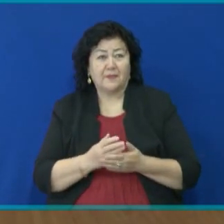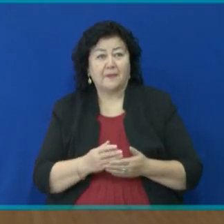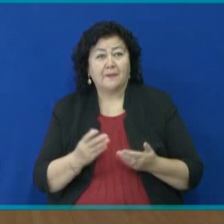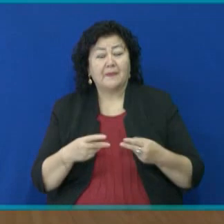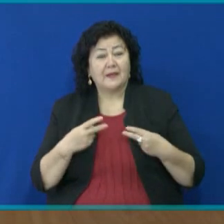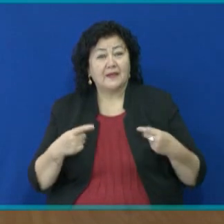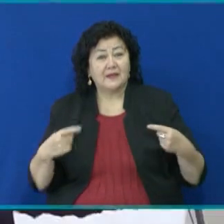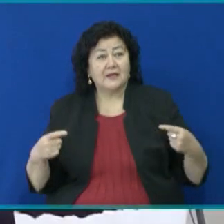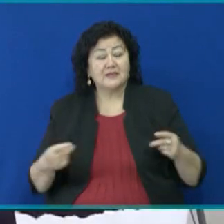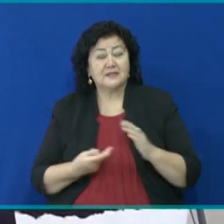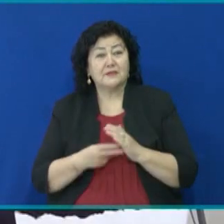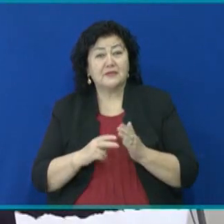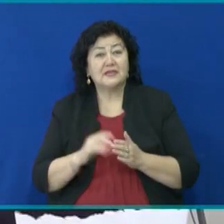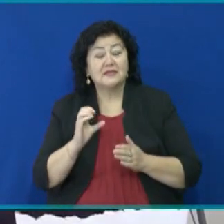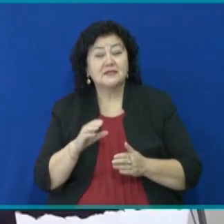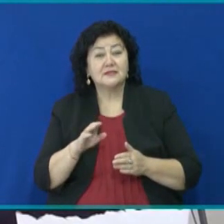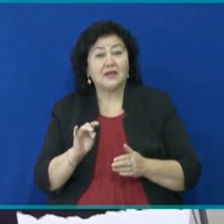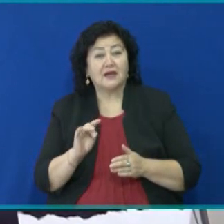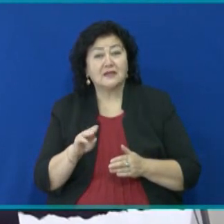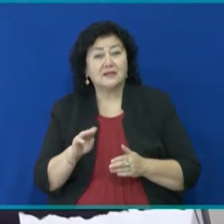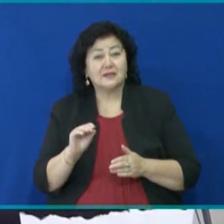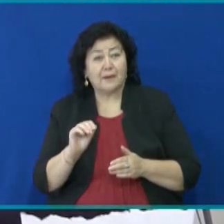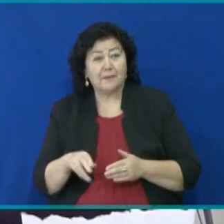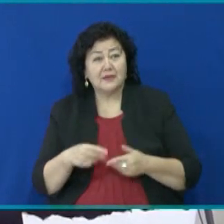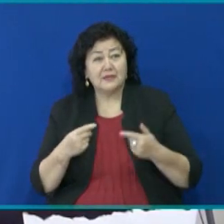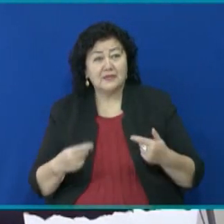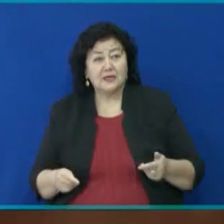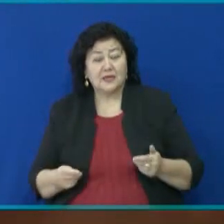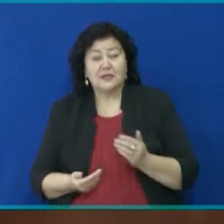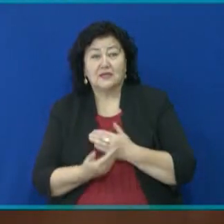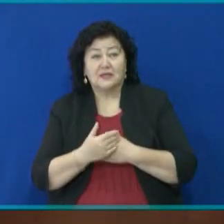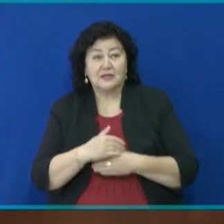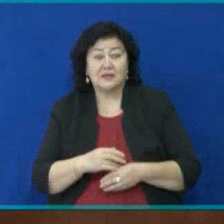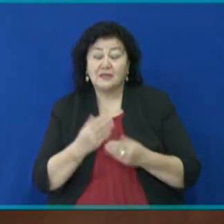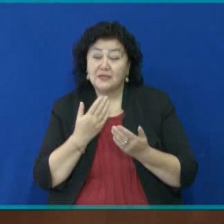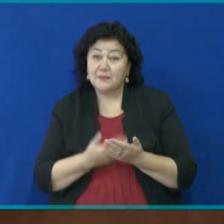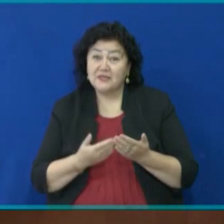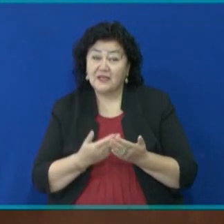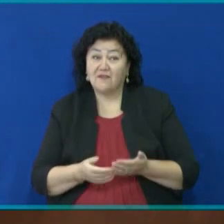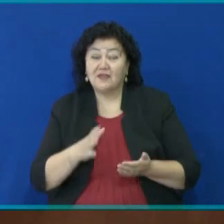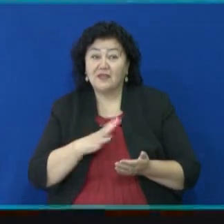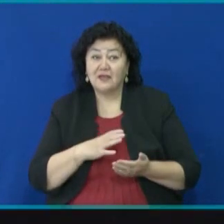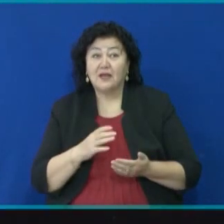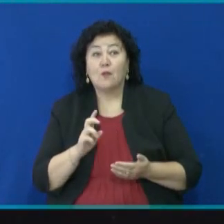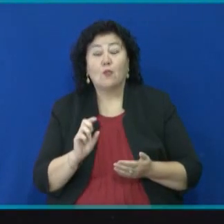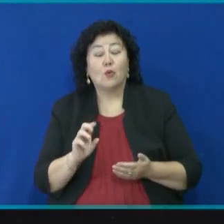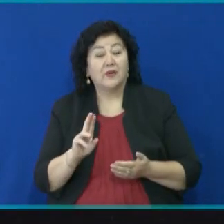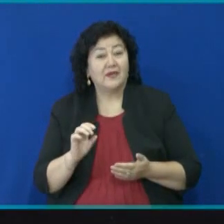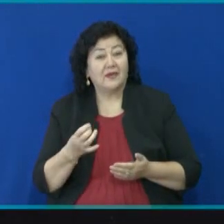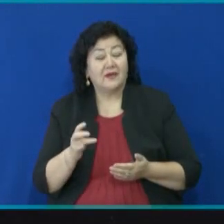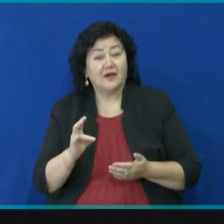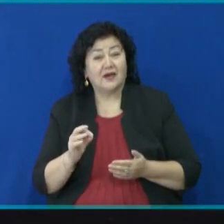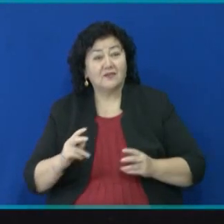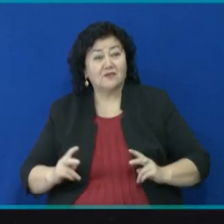түрлі жобалар мен қызықты стартап бастамалар еліміздің барлық аймақтарынан келген қонақтардың назарына ұсынылды. Солардың бірі Алихан Бөкейхан